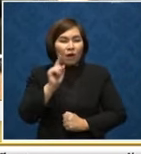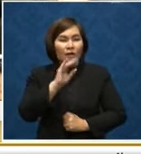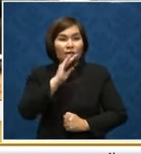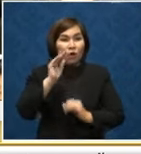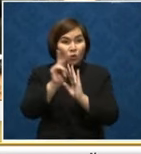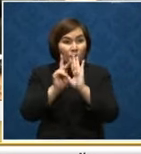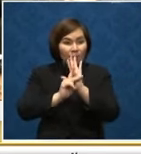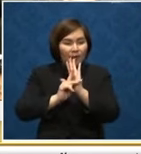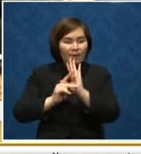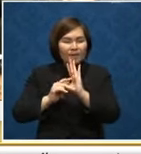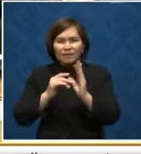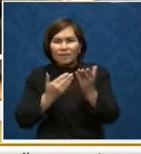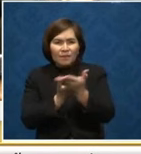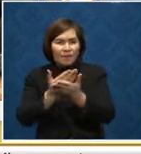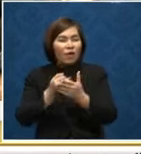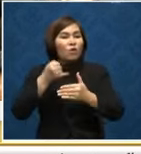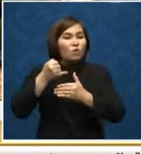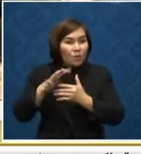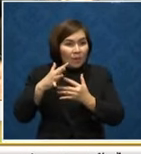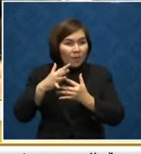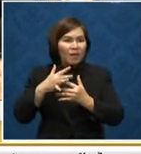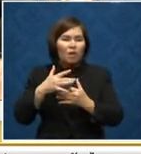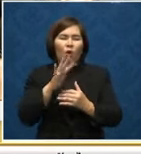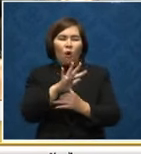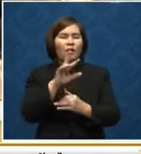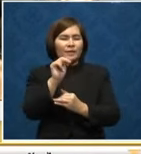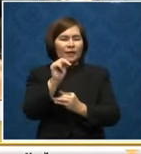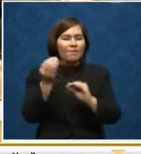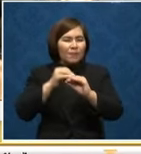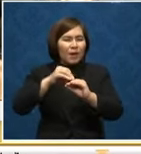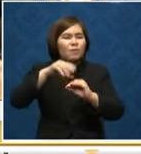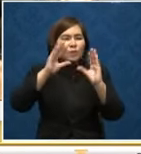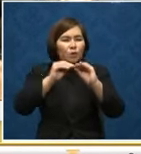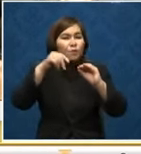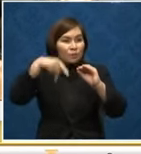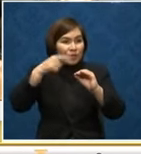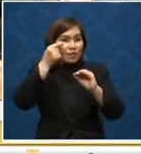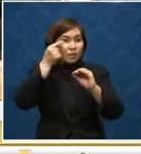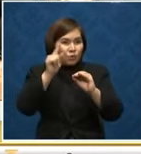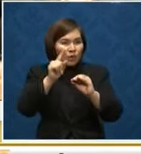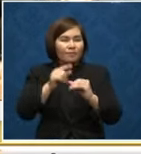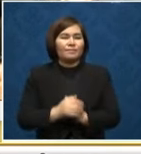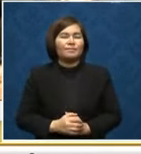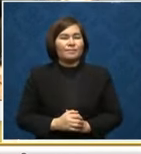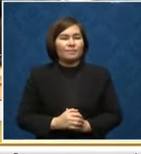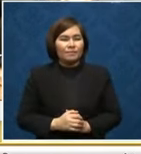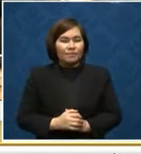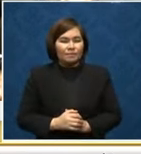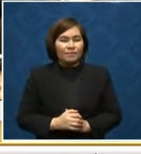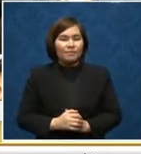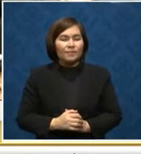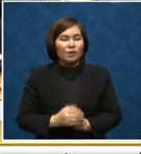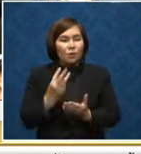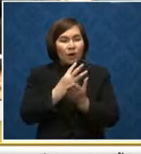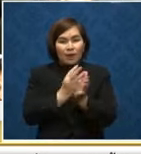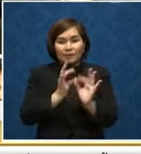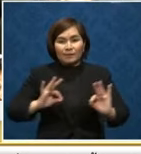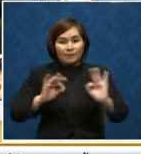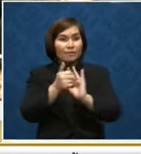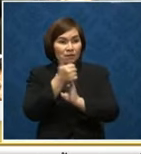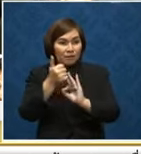ายที่ค้างการพิจารณาเมื่อใดก็ขอให้มีการนัดประชุมเป็นพิเศษซึ่งแน่นอนอาจจะมีหมายรวมถึงกรณีที่มีวาระจำเป็นอื่นๆด้ว